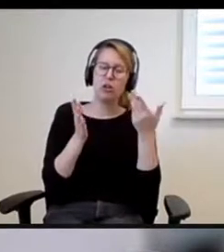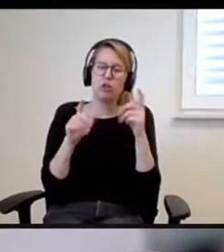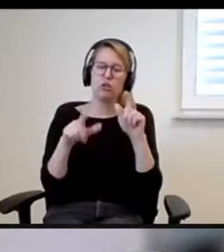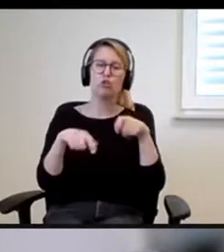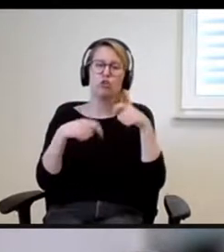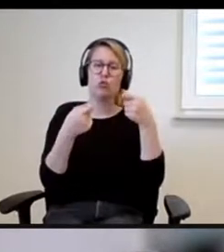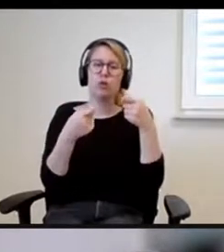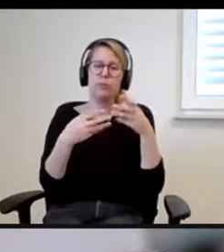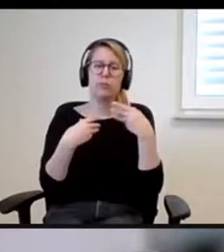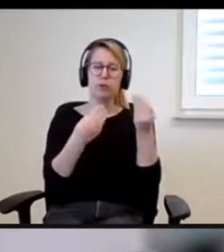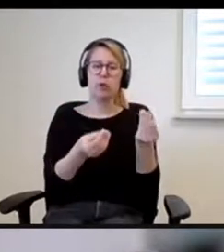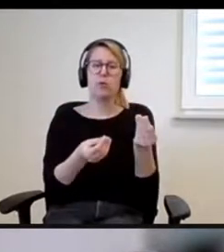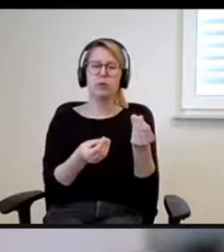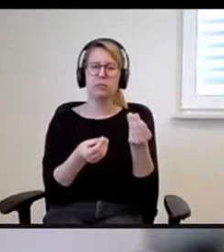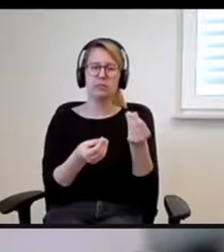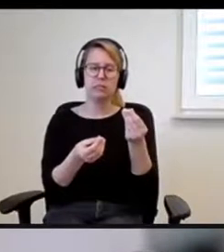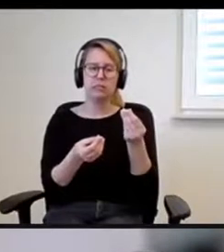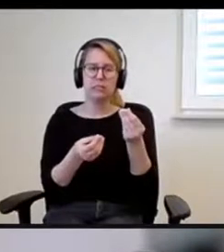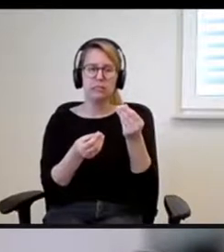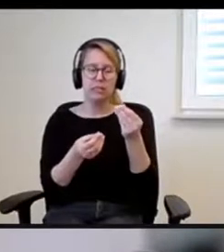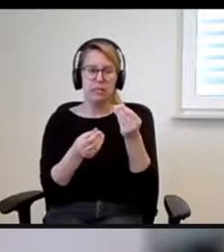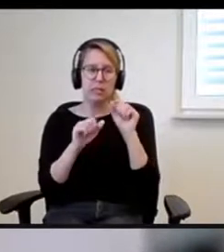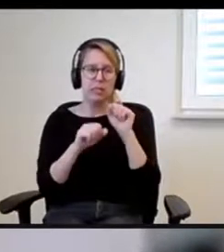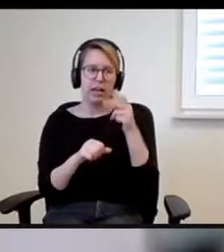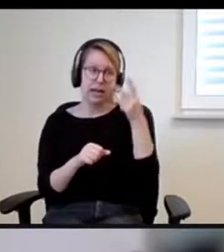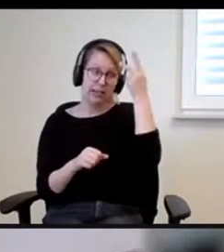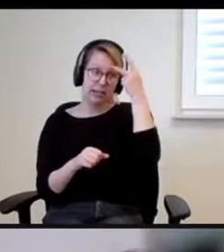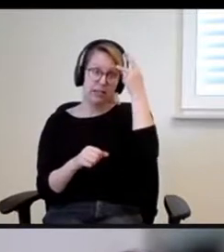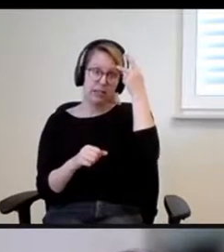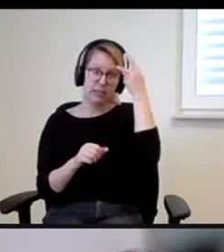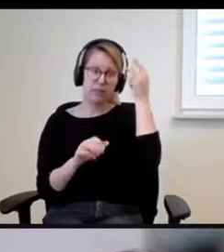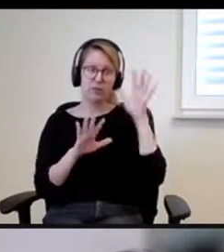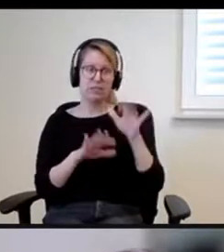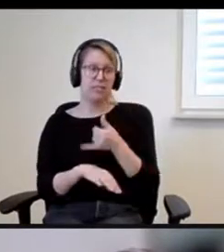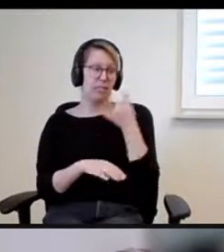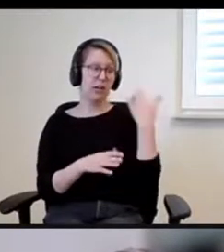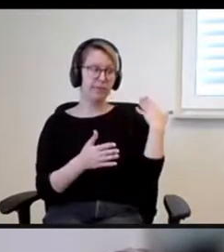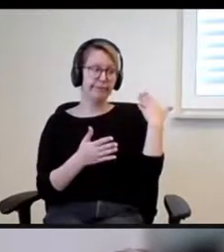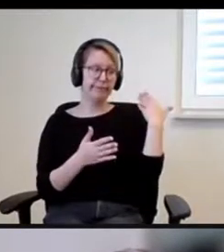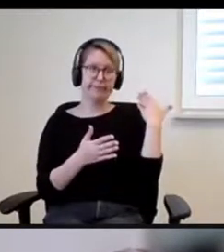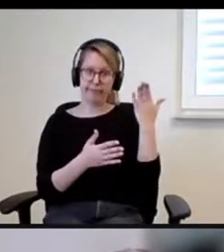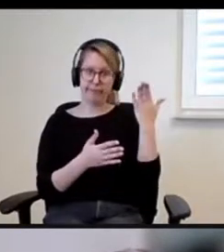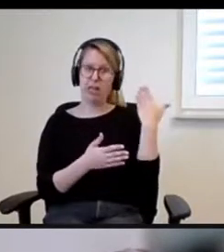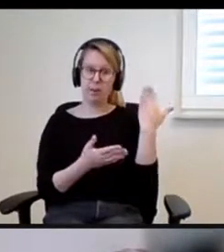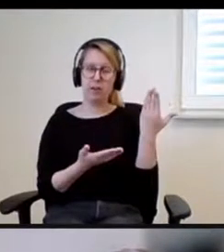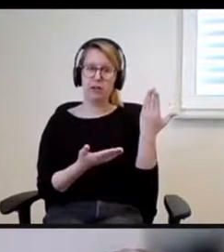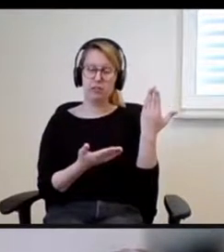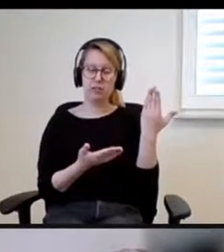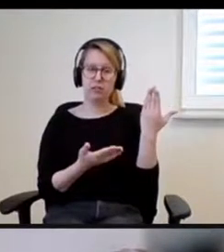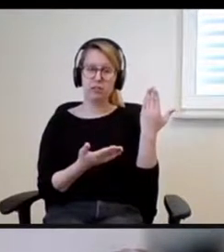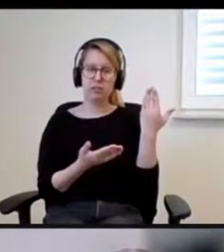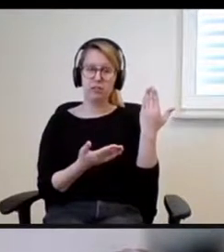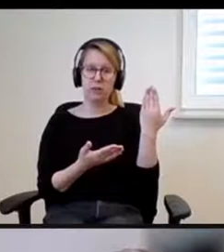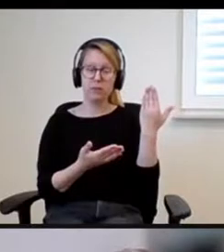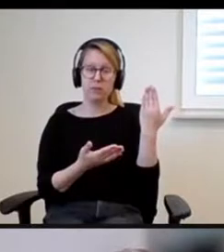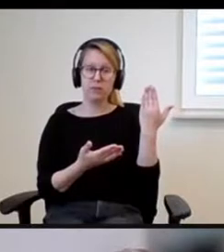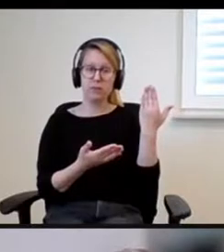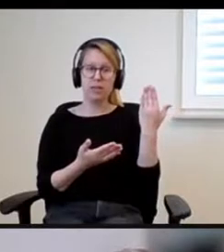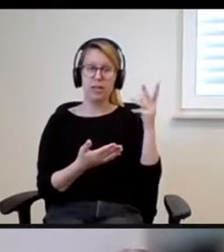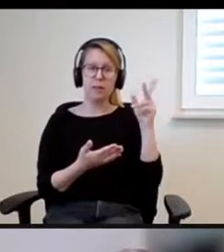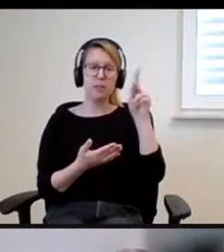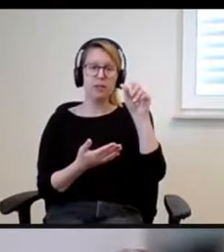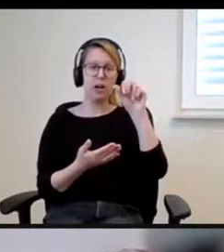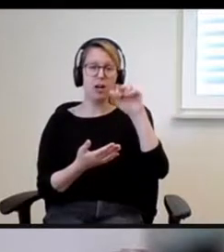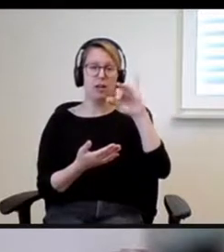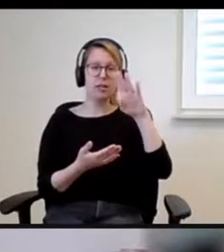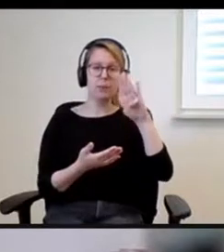suis parti dans les Caraïbes, que c'est moi qui a vu beaucoup de gens qui étaient vraiment très